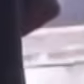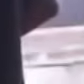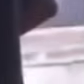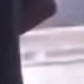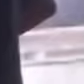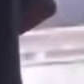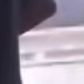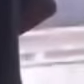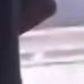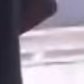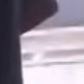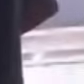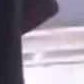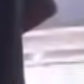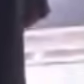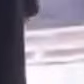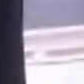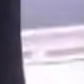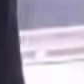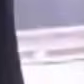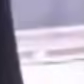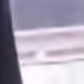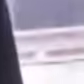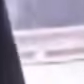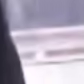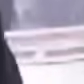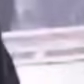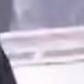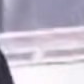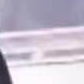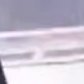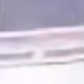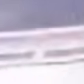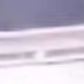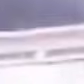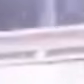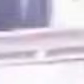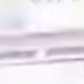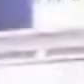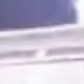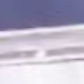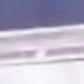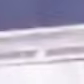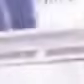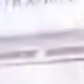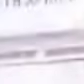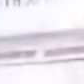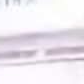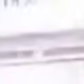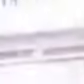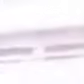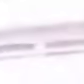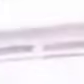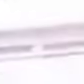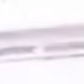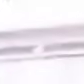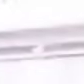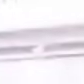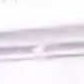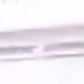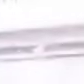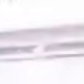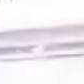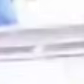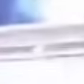la ithi ke sinikeze umntwana wasendlunkulu ubaba wethu ubaba uvanana ukuthi kube